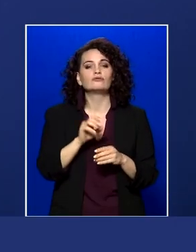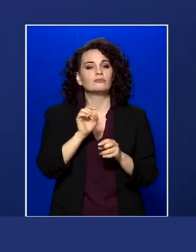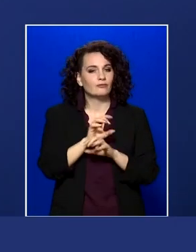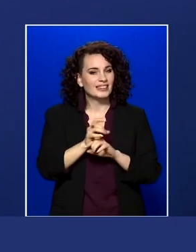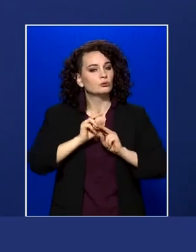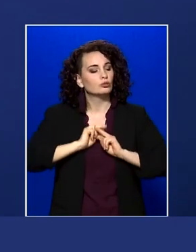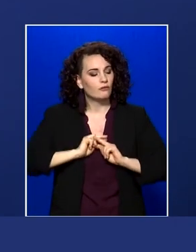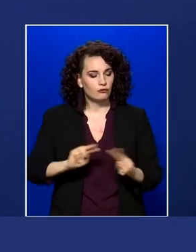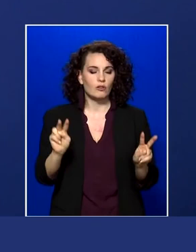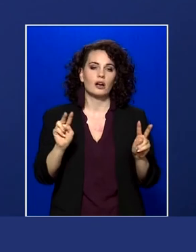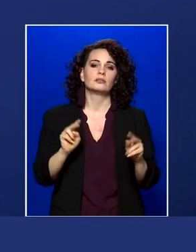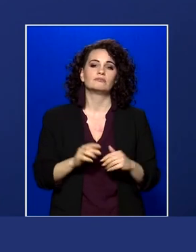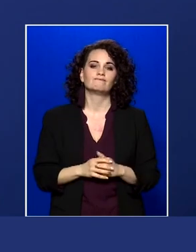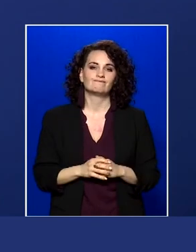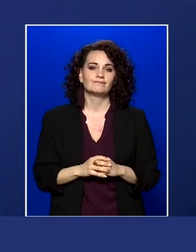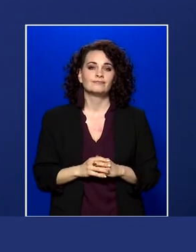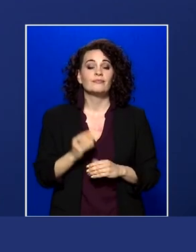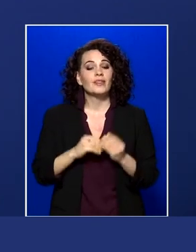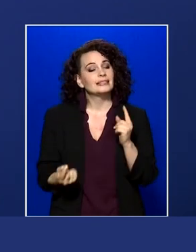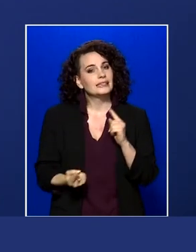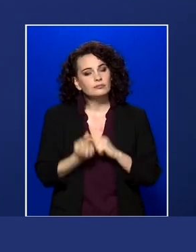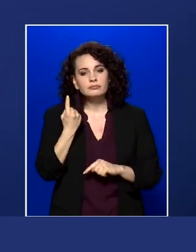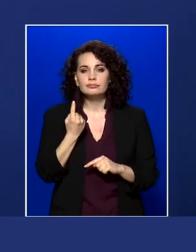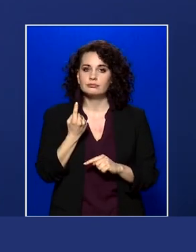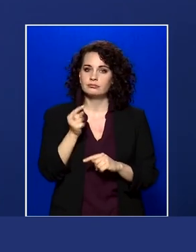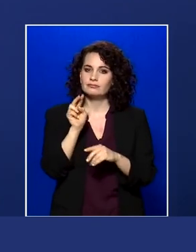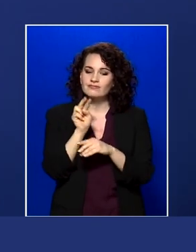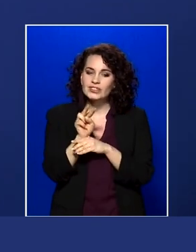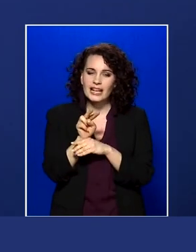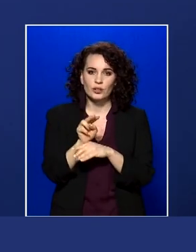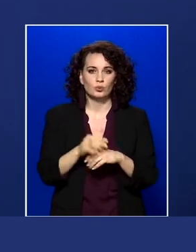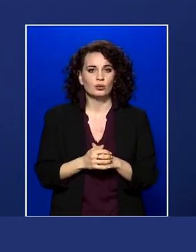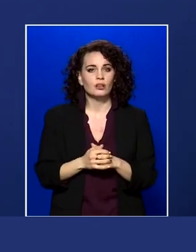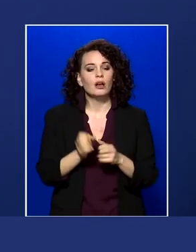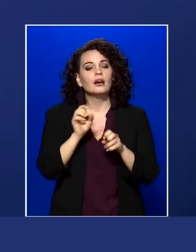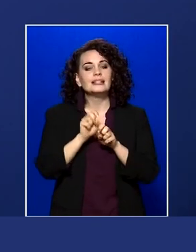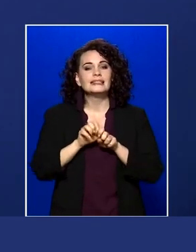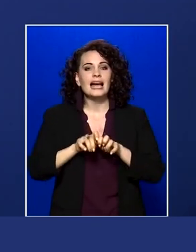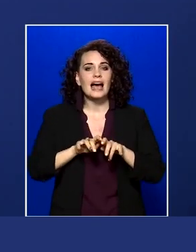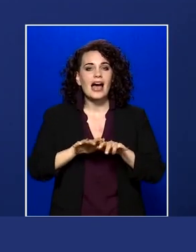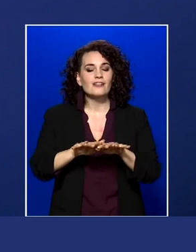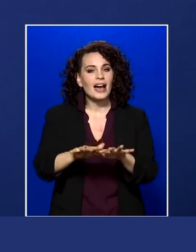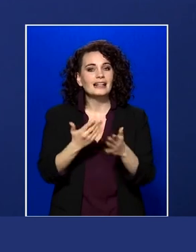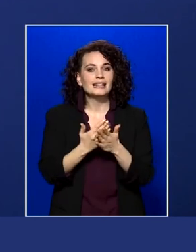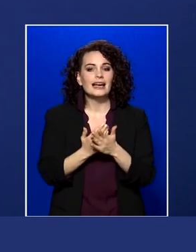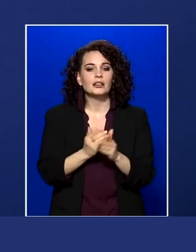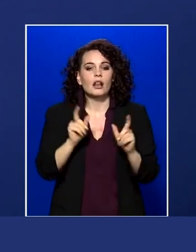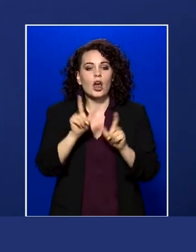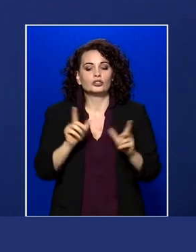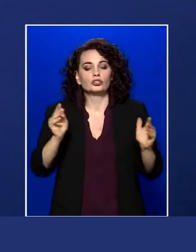vírus, ezért különösen is figyeljünk a járvány lelassításának